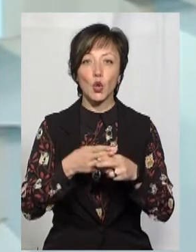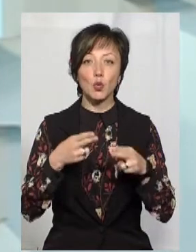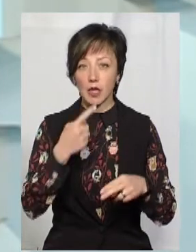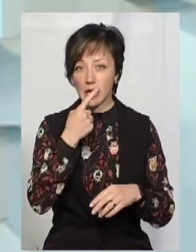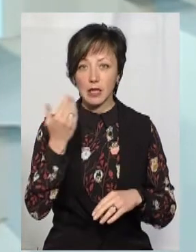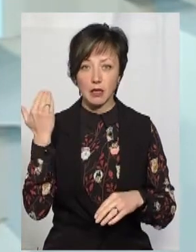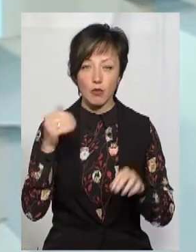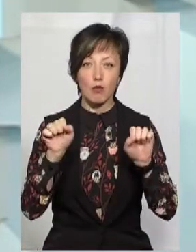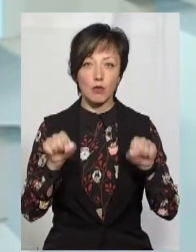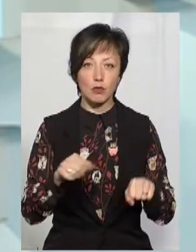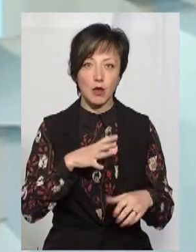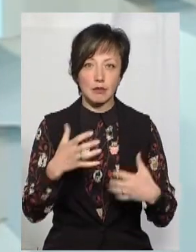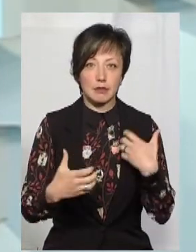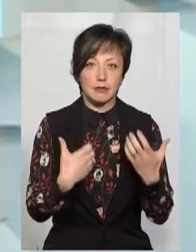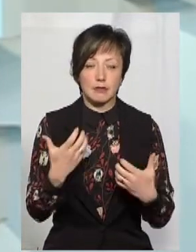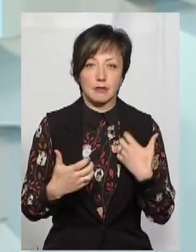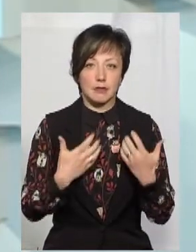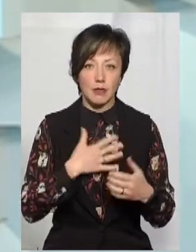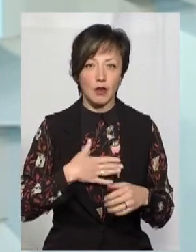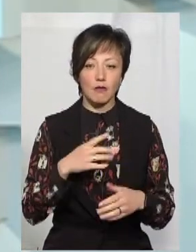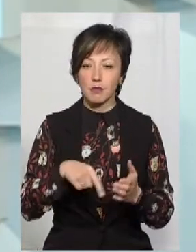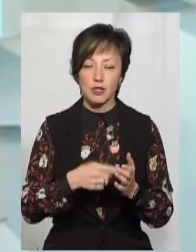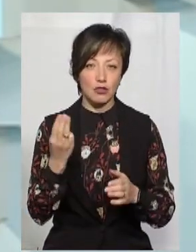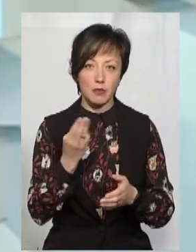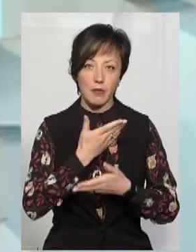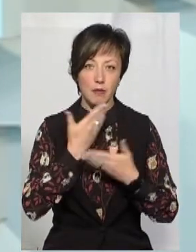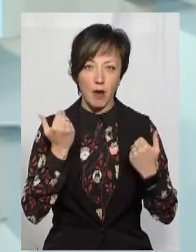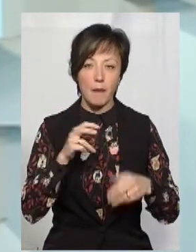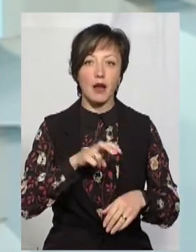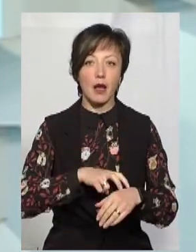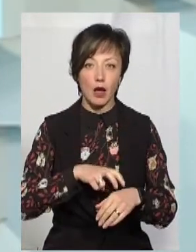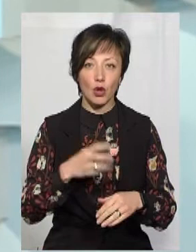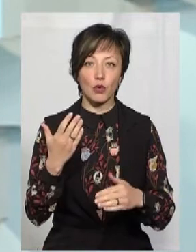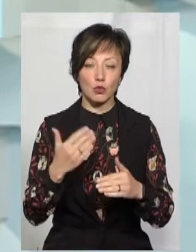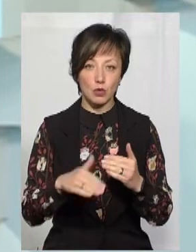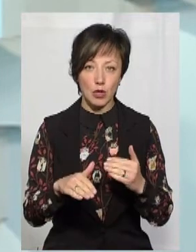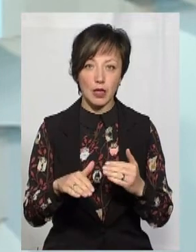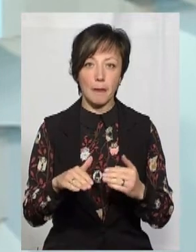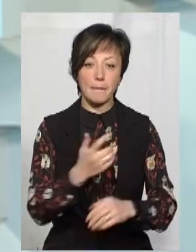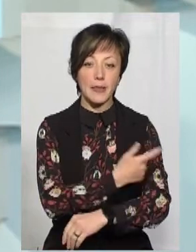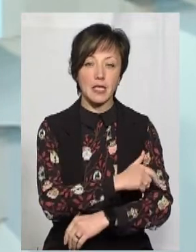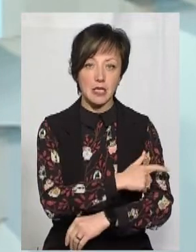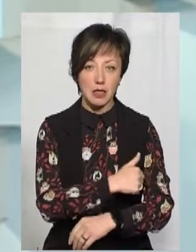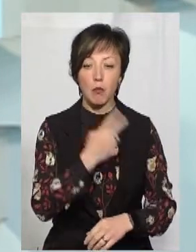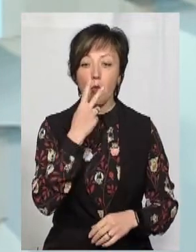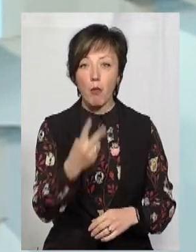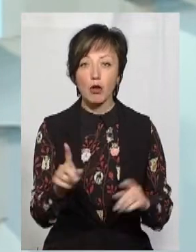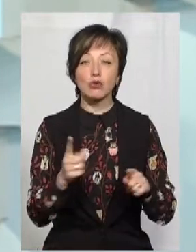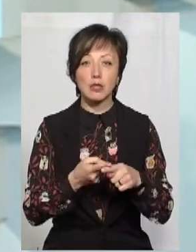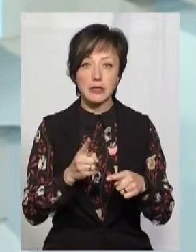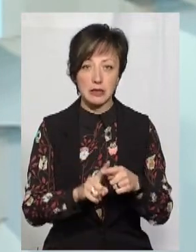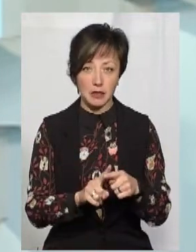ще нещодавно можна було спостерігати панічний настрій. В Шепетівці їх немає, тому що лікарі і медсестри безпосередньо побачили, що